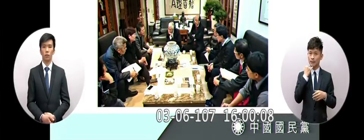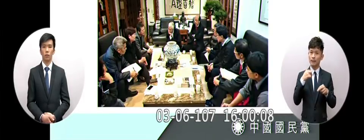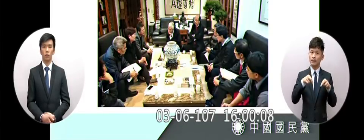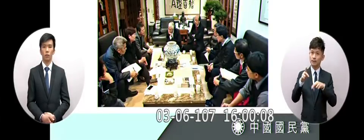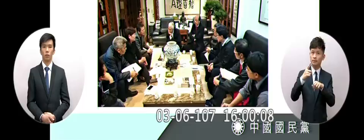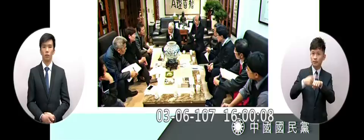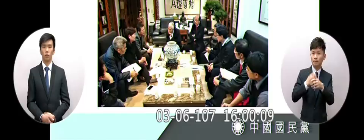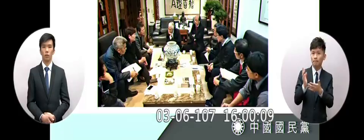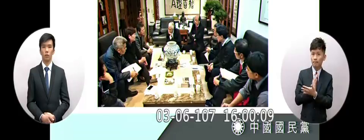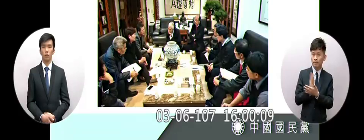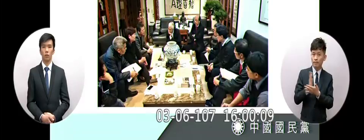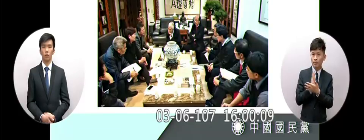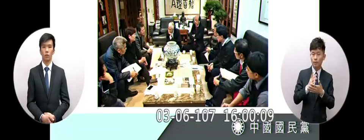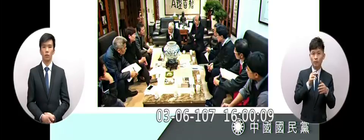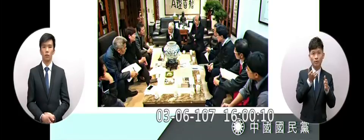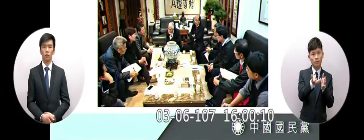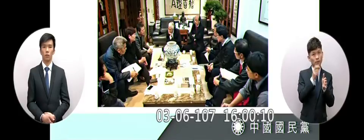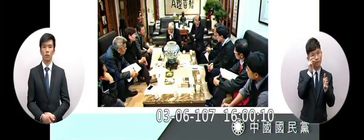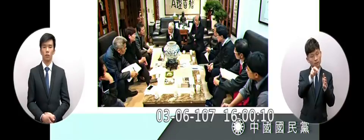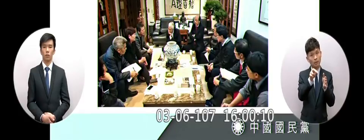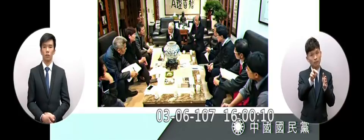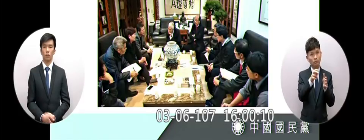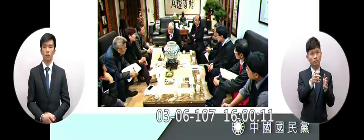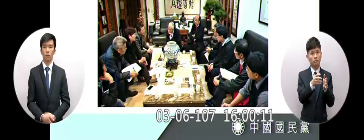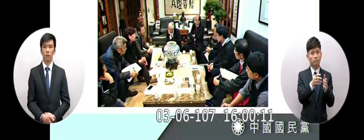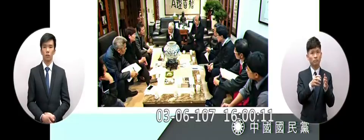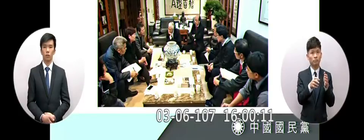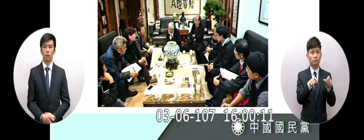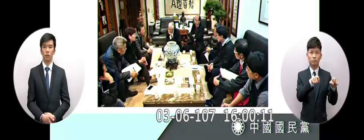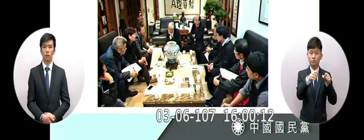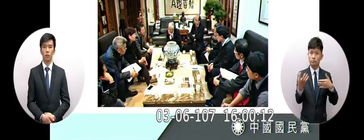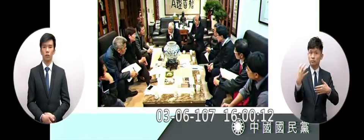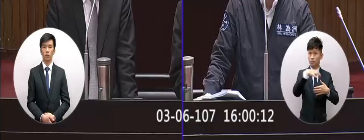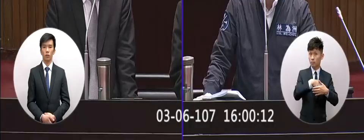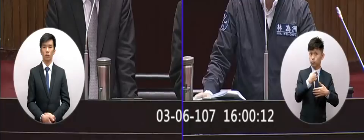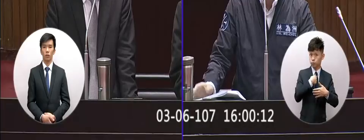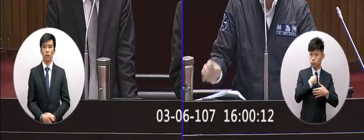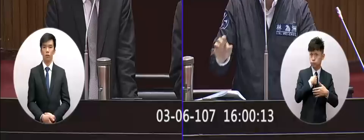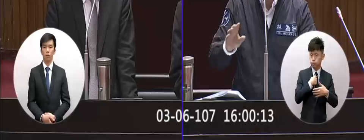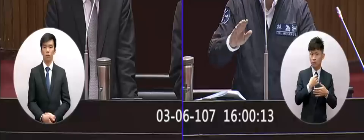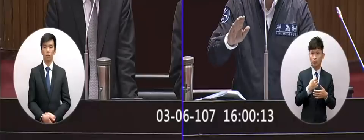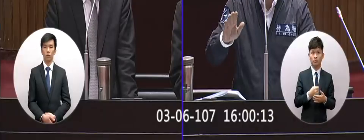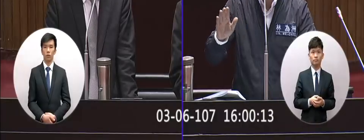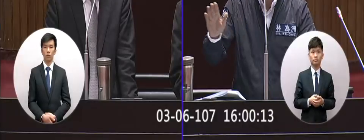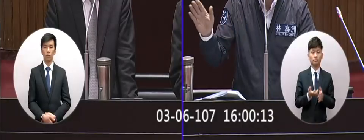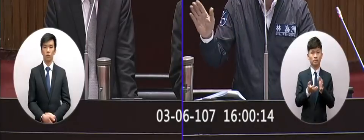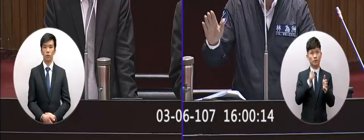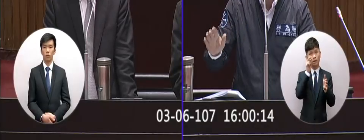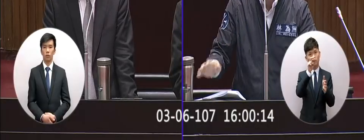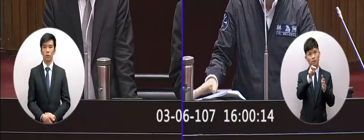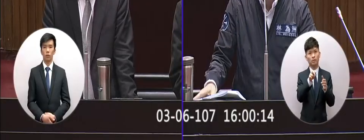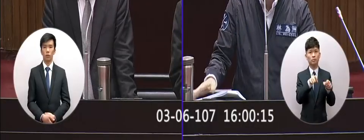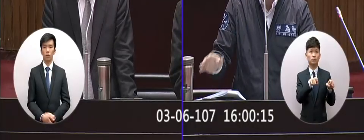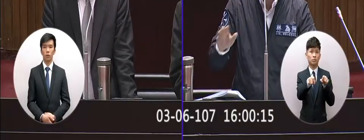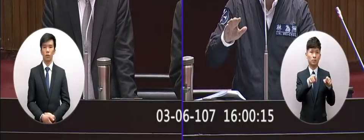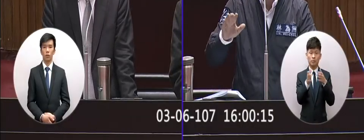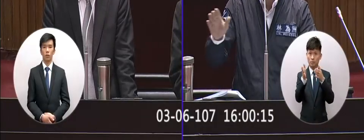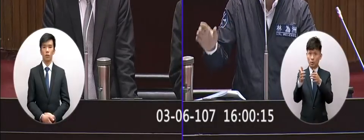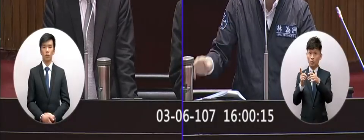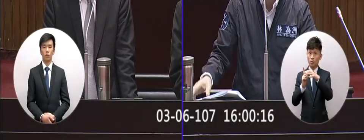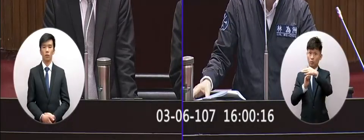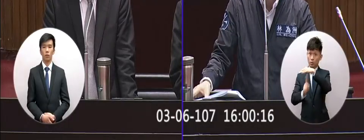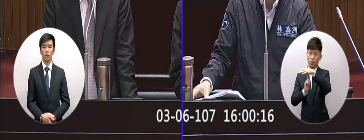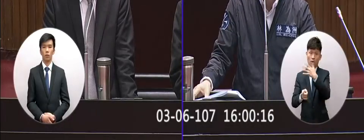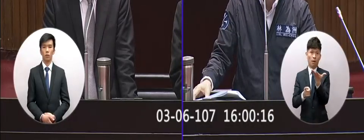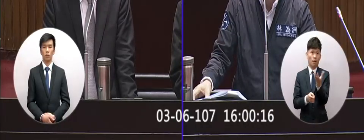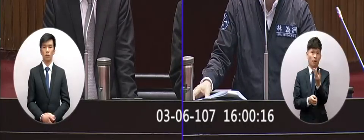估纳入前瞻计划，后来也没做到后来前瞻计划 其实没有做什么公路的这一部分啊，主